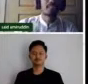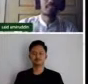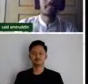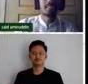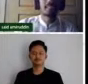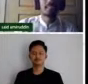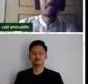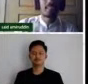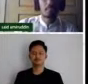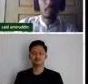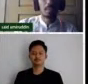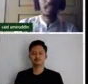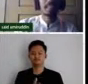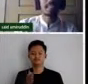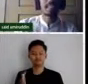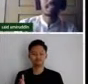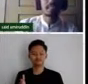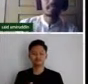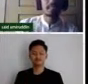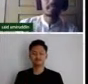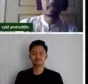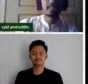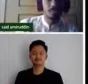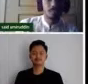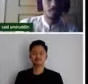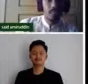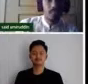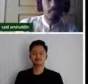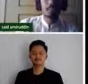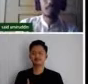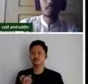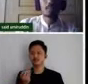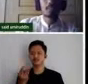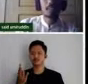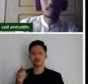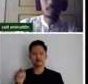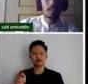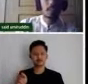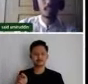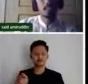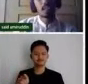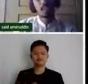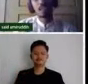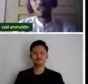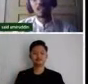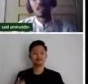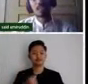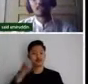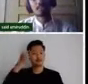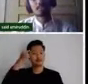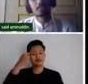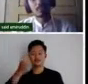Slide selanjutnya. Jadi dari beberapa landasan ini, kita bisa berpikir bahwa